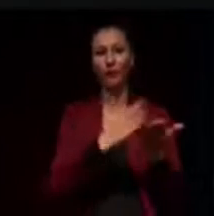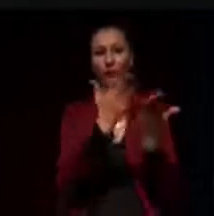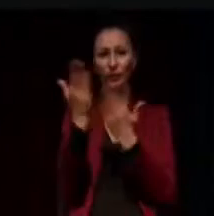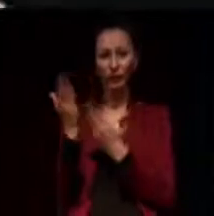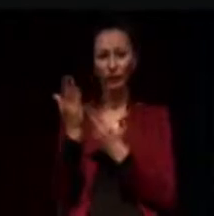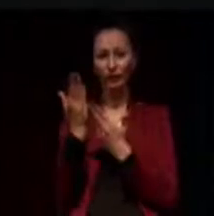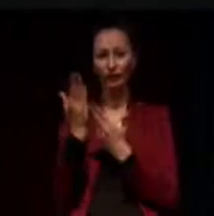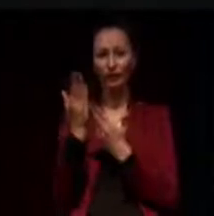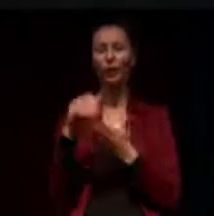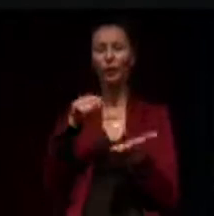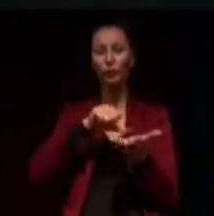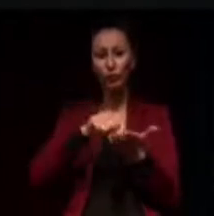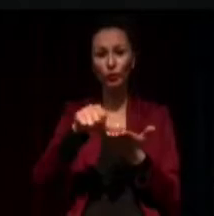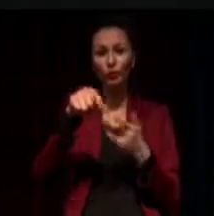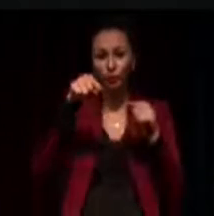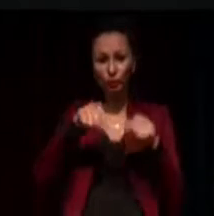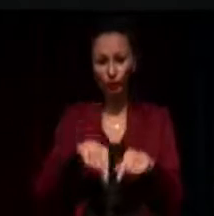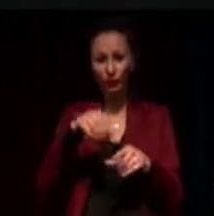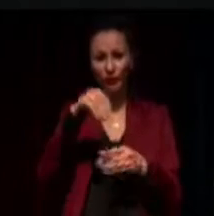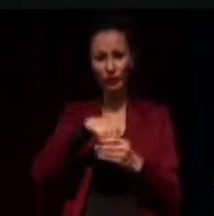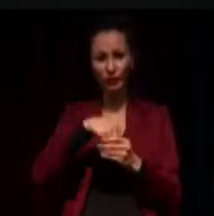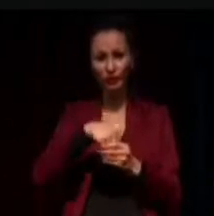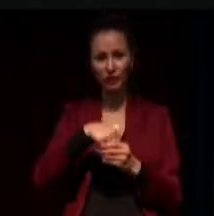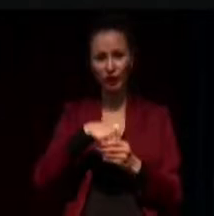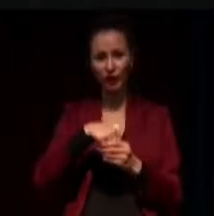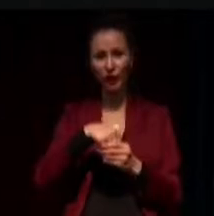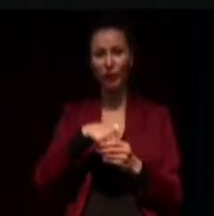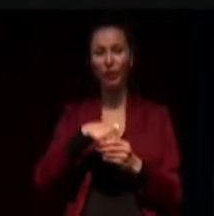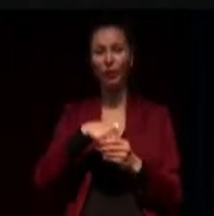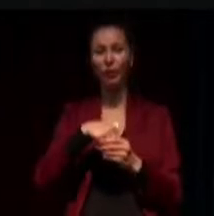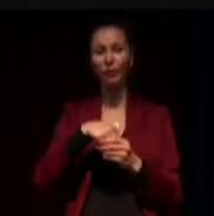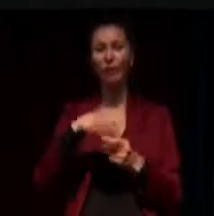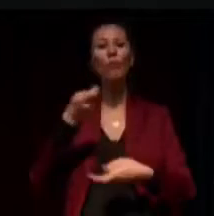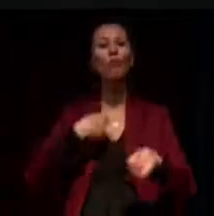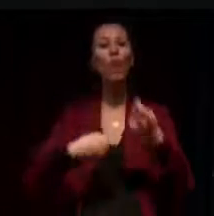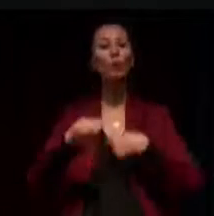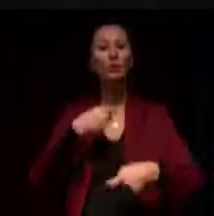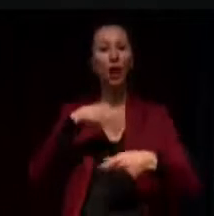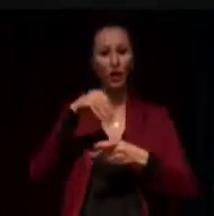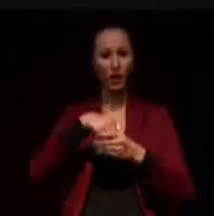Şimdi bütün bu müktesebat içinde borsa